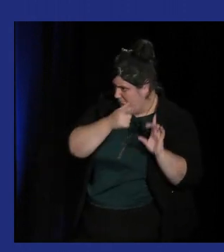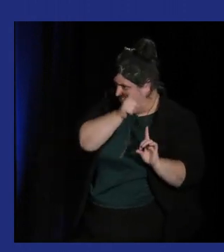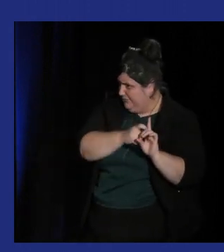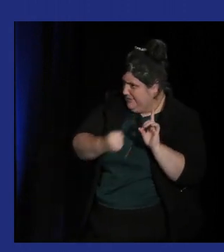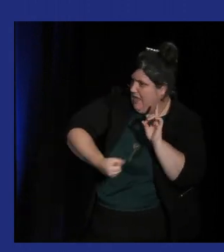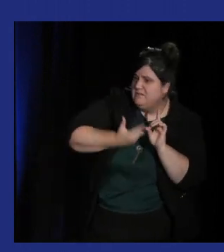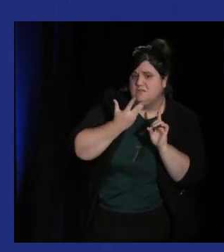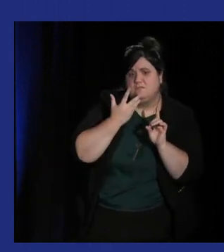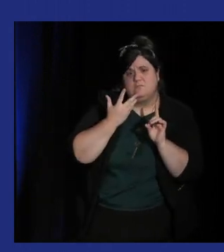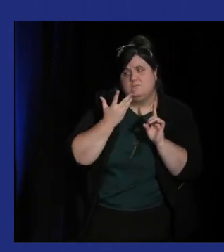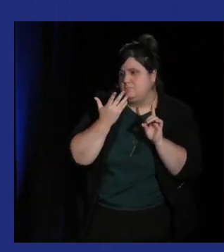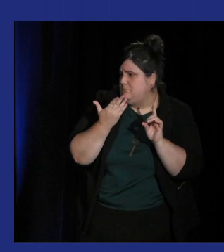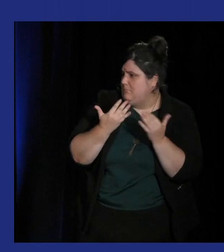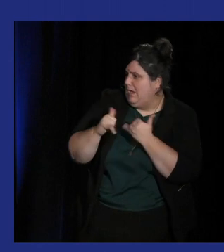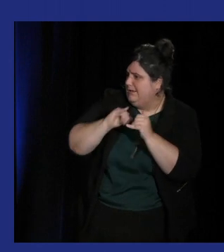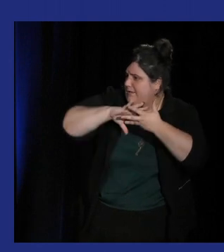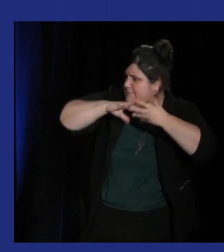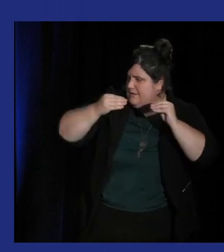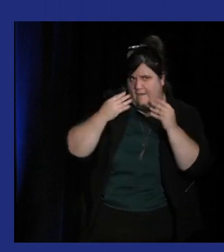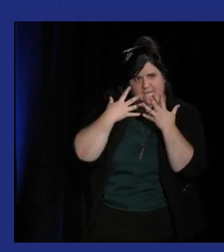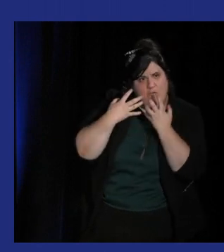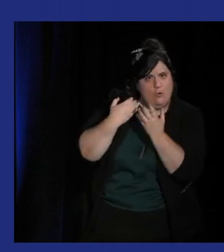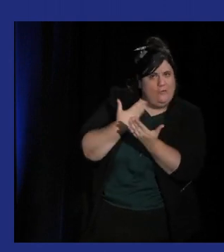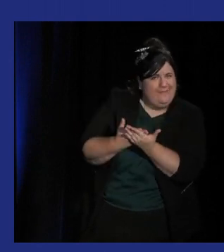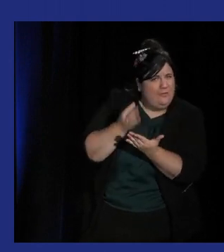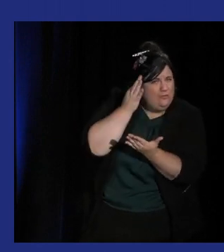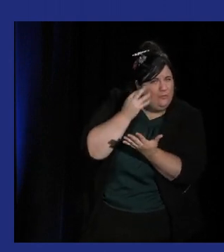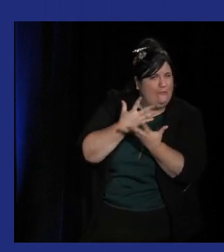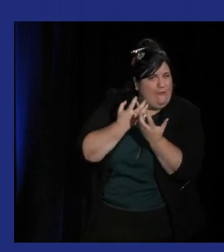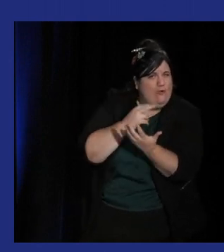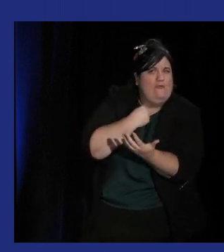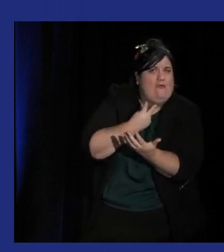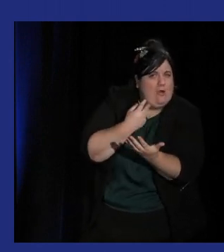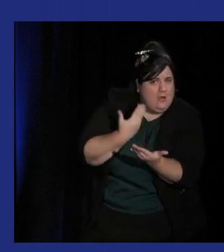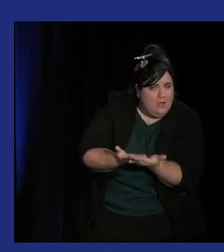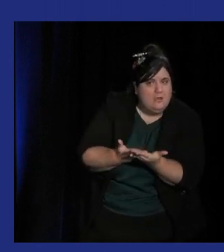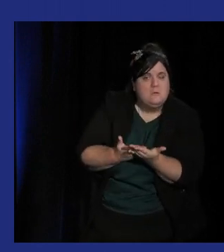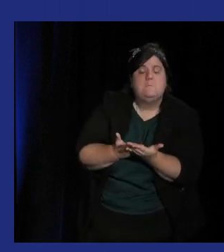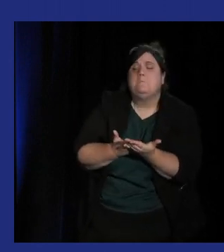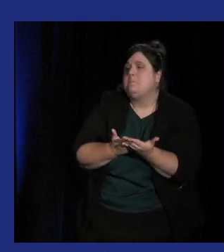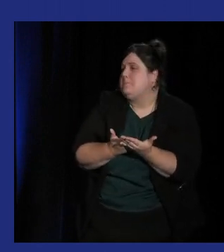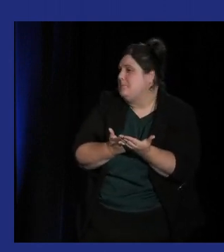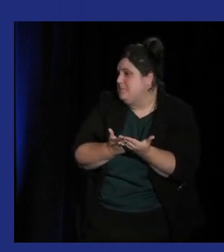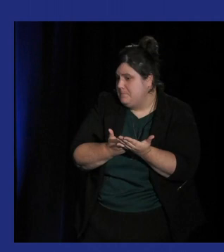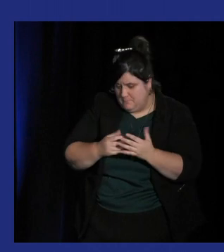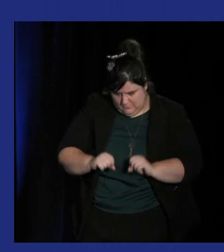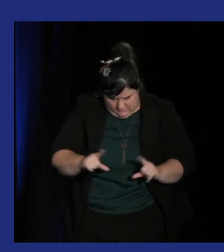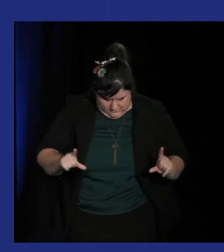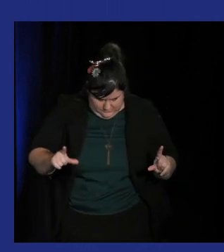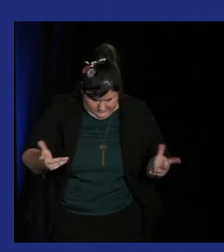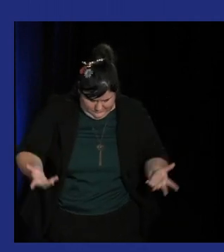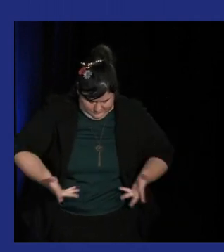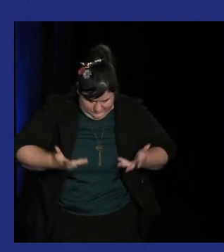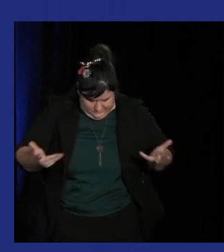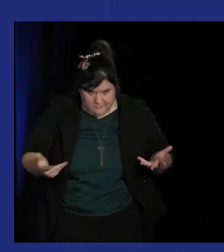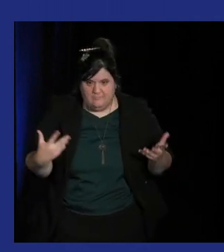designer que vous voulez vous jouer à la version actuelle un jour un jour J du jeu si vous avez rien du tout vous avez juste